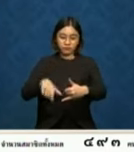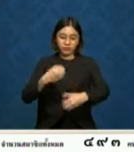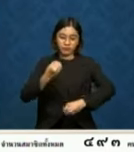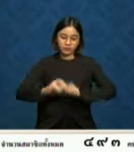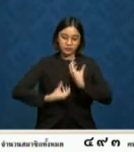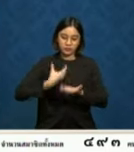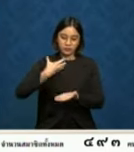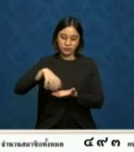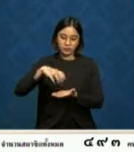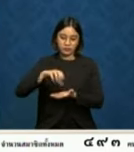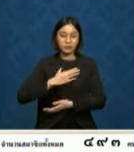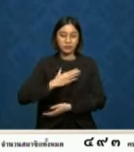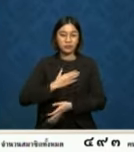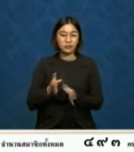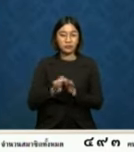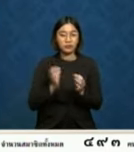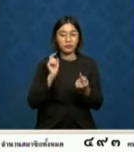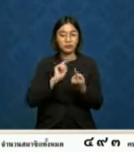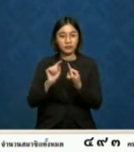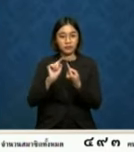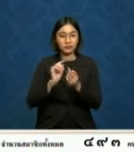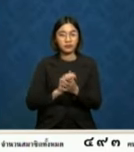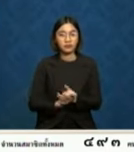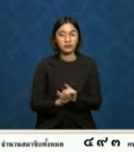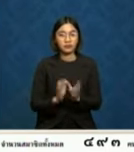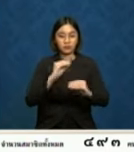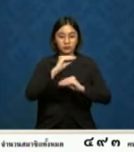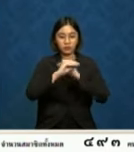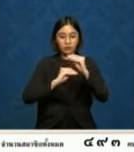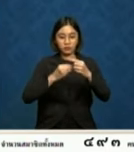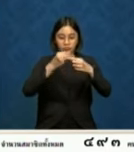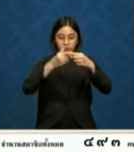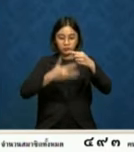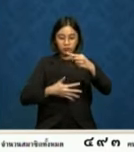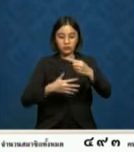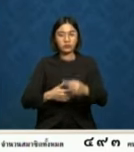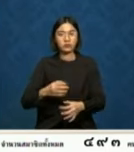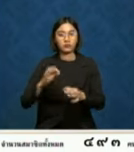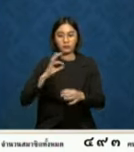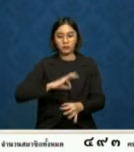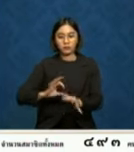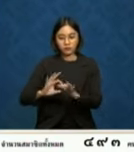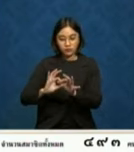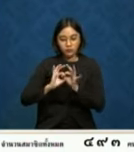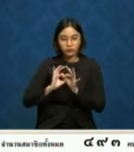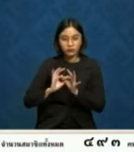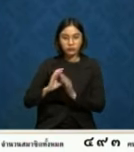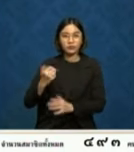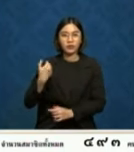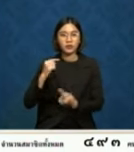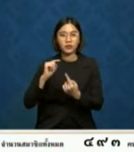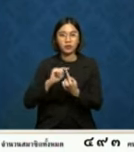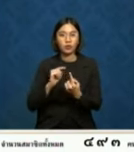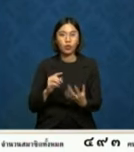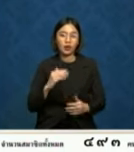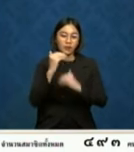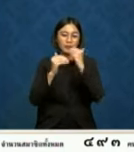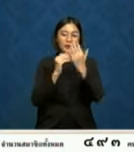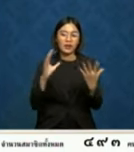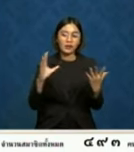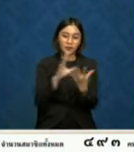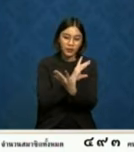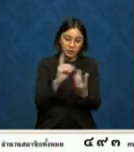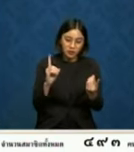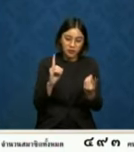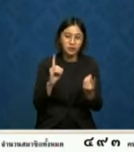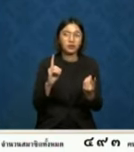ผมต้องเรียนด้วยความเคารพในประเด็นแรกก่อนนะครับทุกโครงการที่ท่านได้ส่งความเป็นห่วงมาไม่ว่าจะเป็นเรื่องของซอพต่างๆ